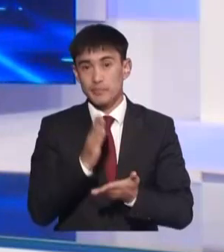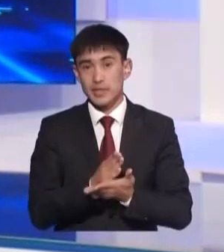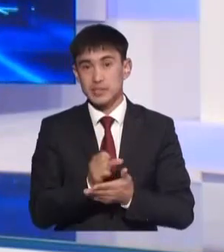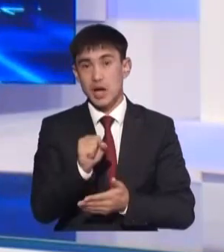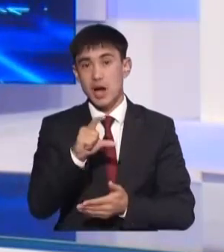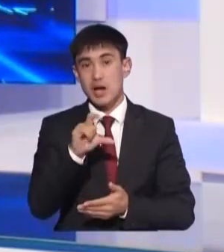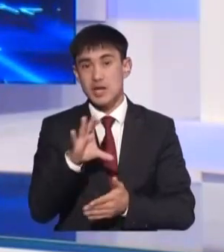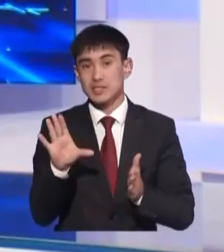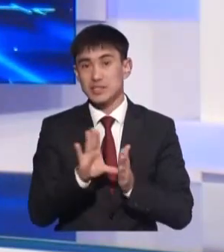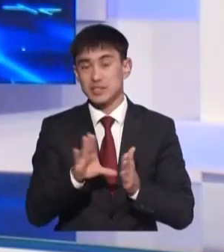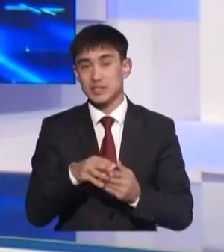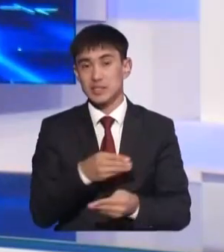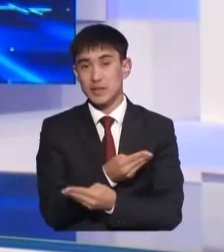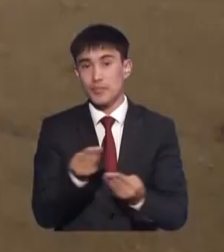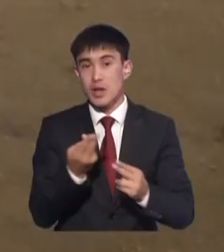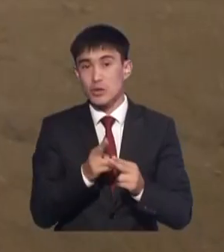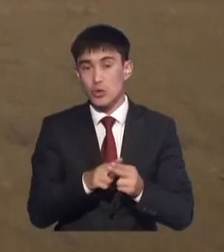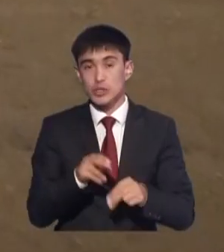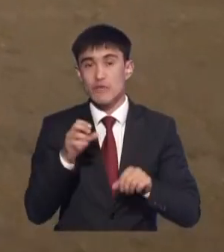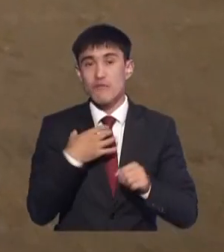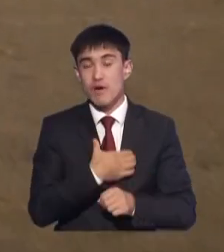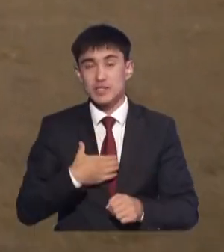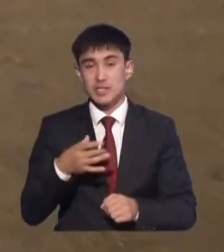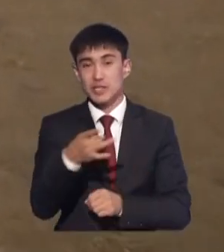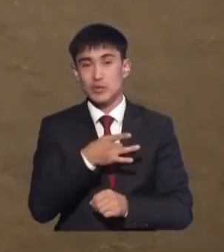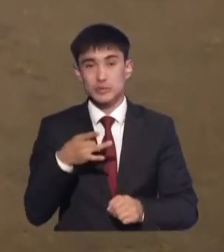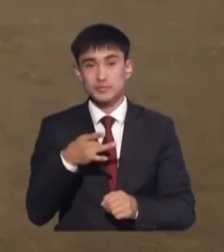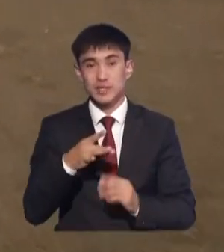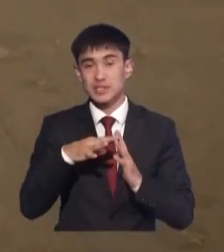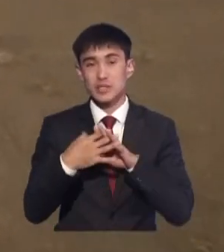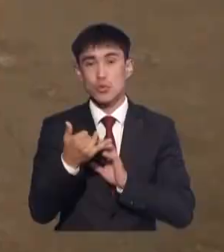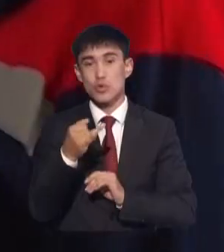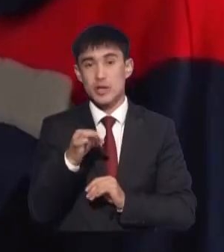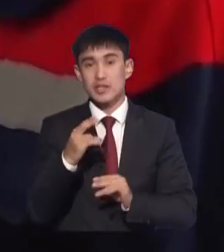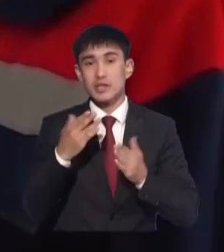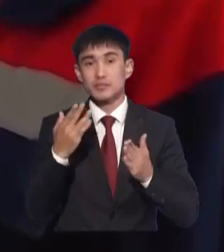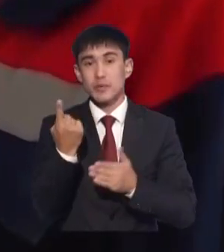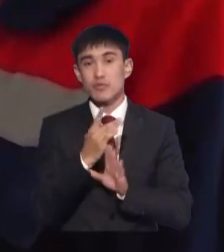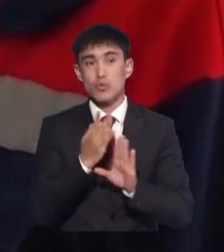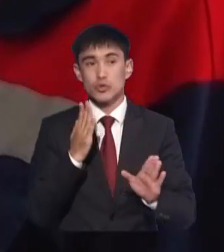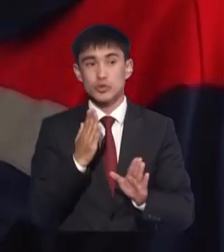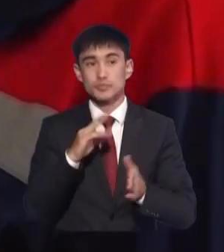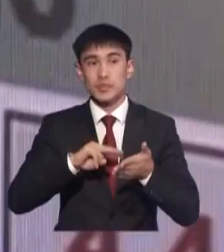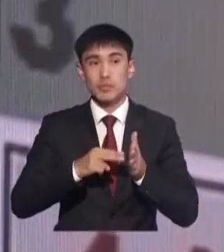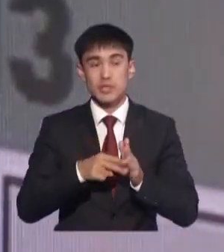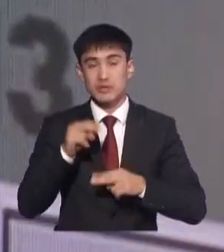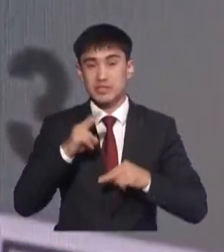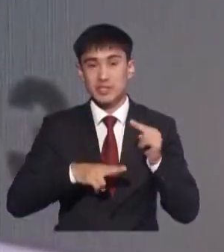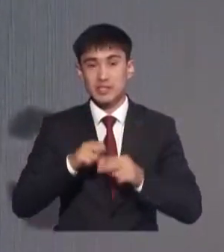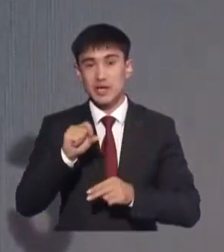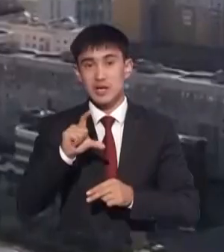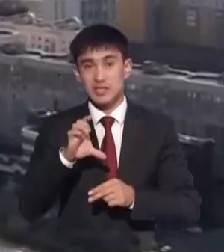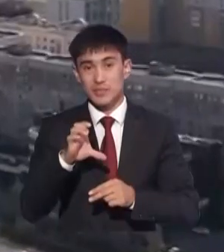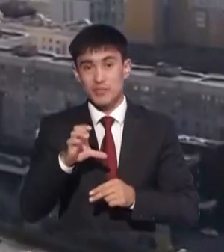которые предоставляет атомная энергетика. Это очень важно для региона, для села Улькен, где в первую очередь планируется строительство